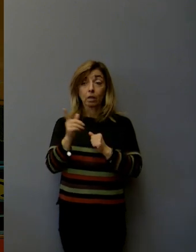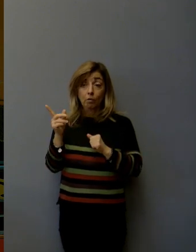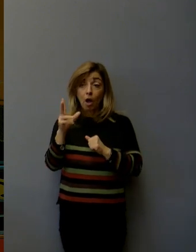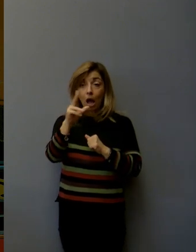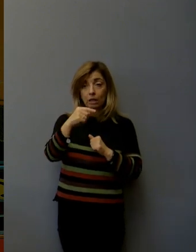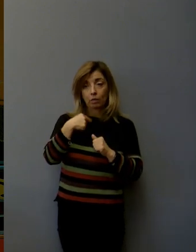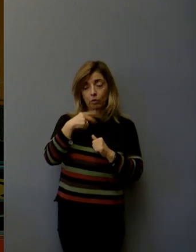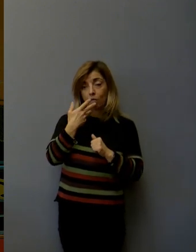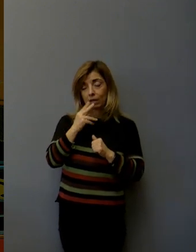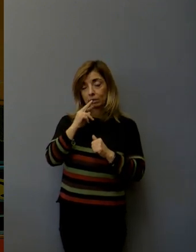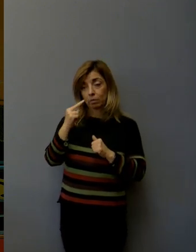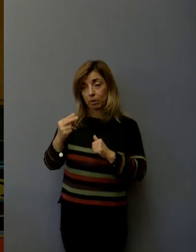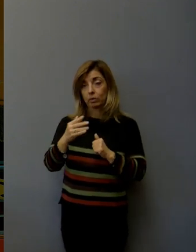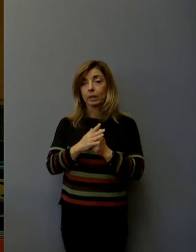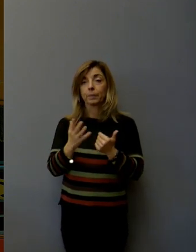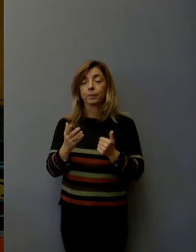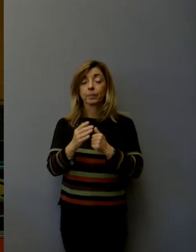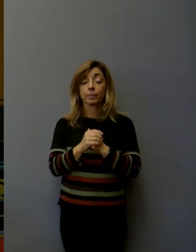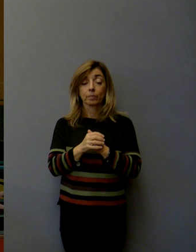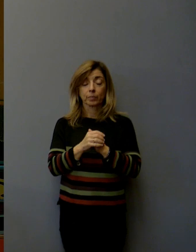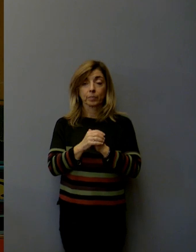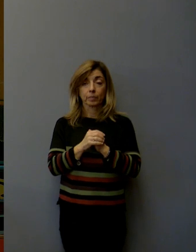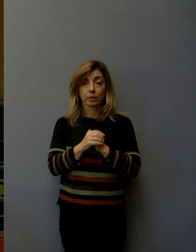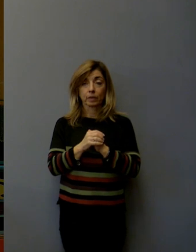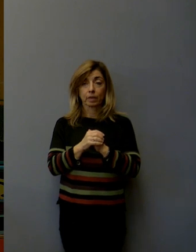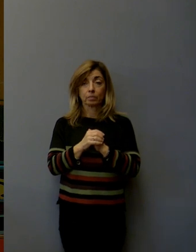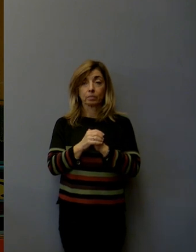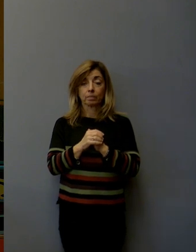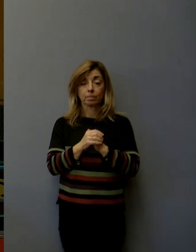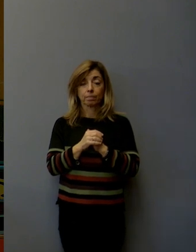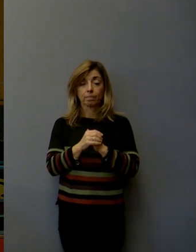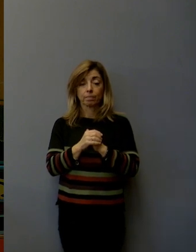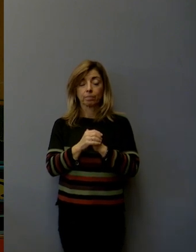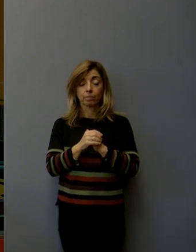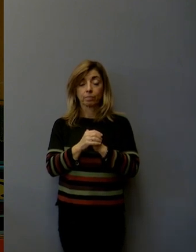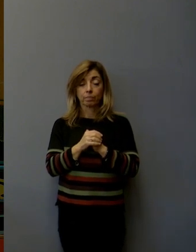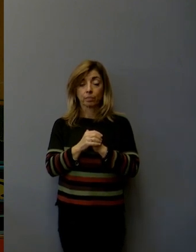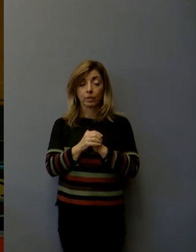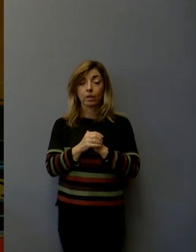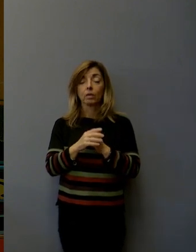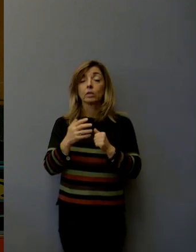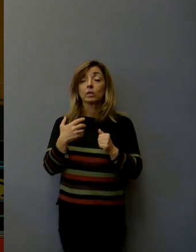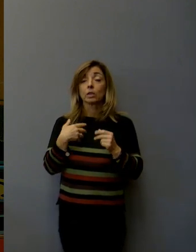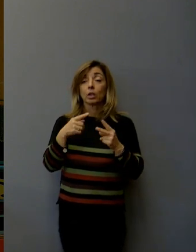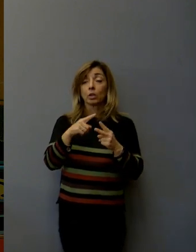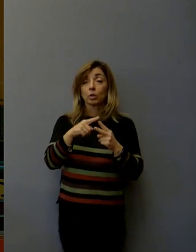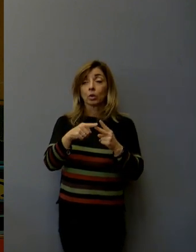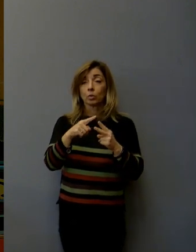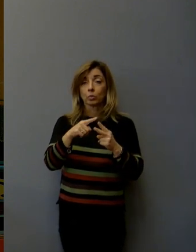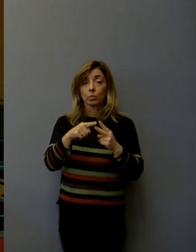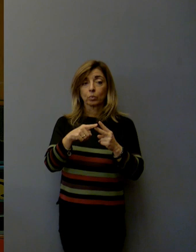Beh allora per quanto riguarda visto che dalle due possibilità no o tre o uno